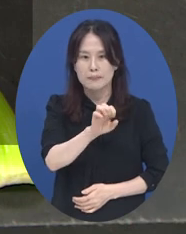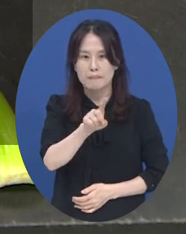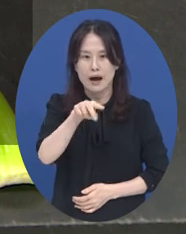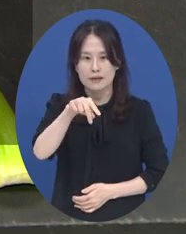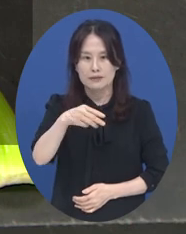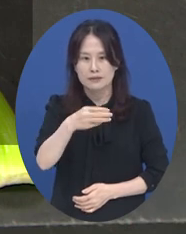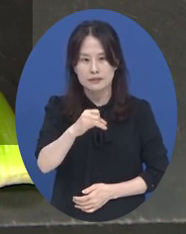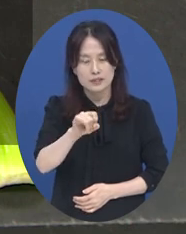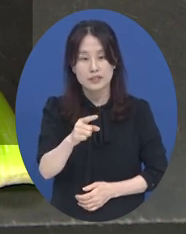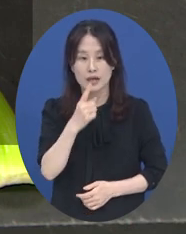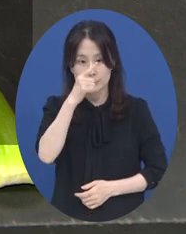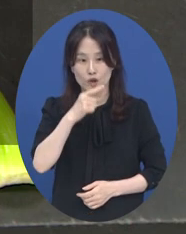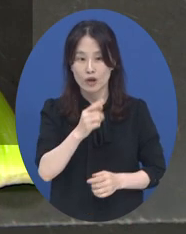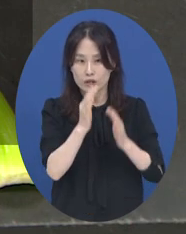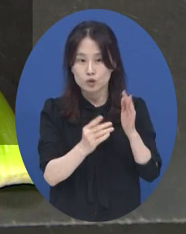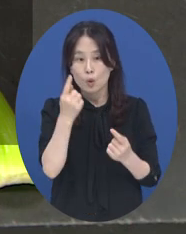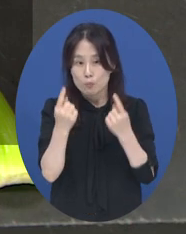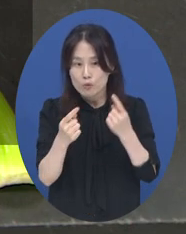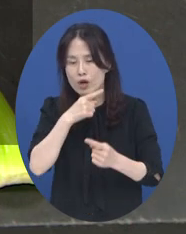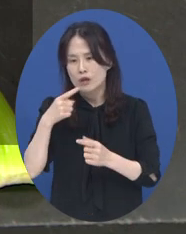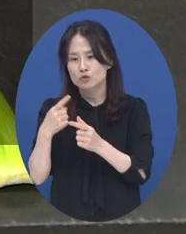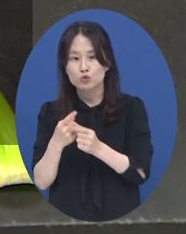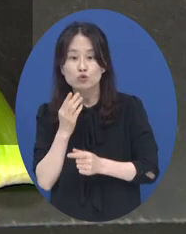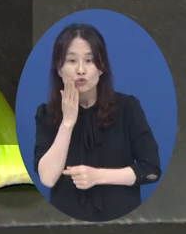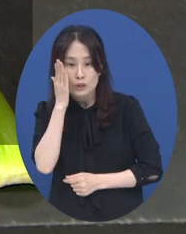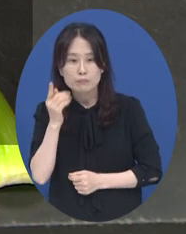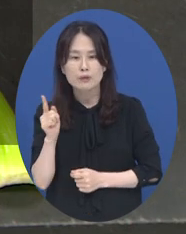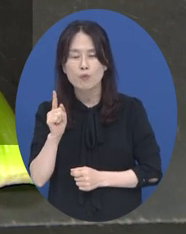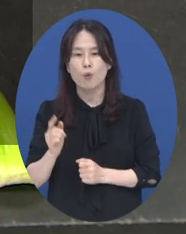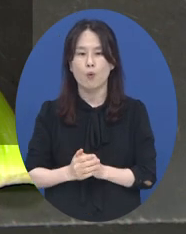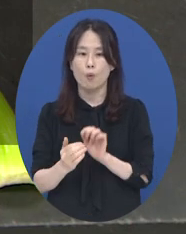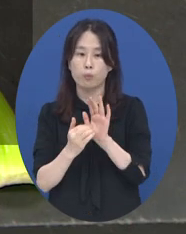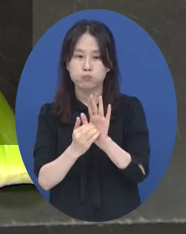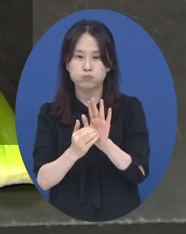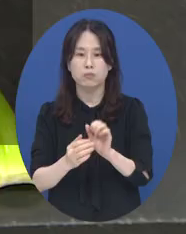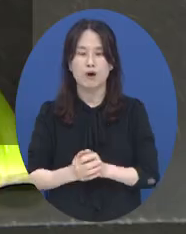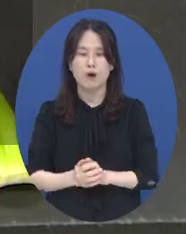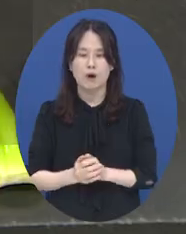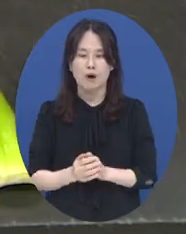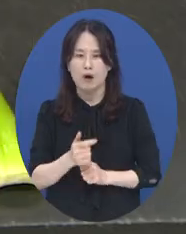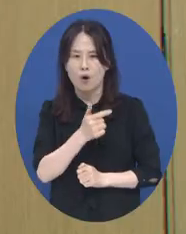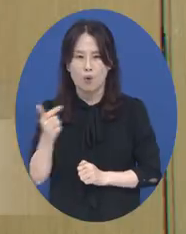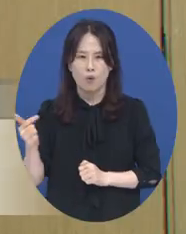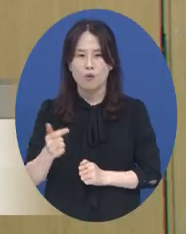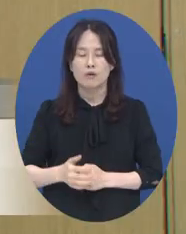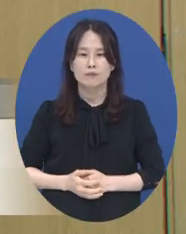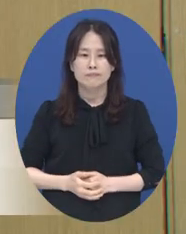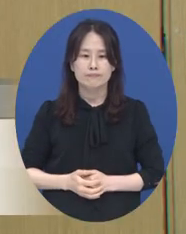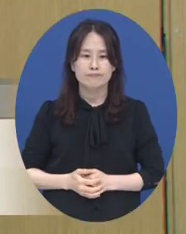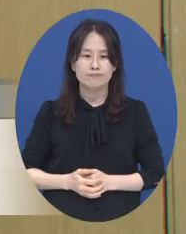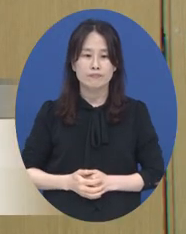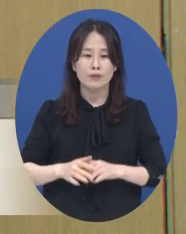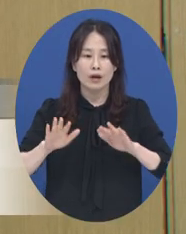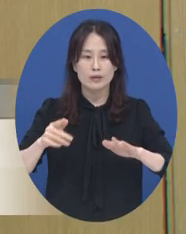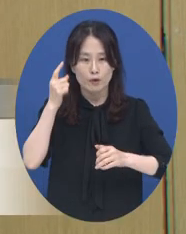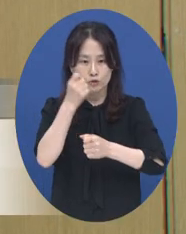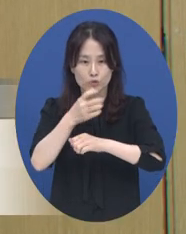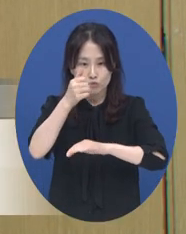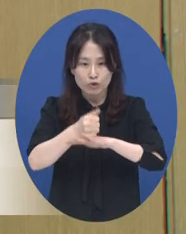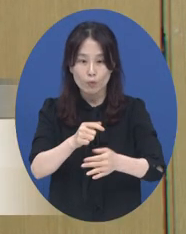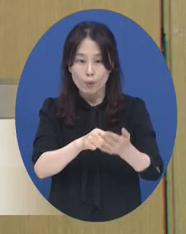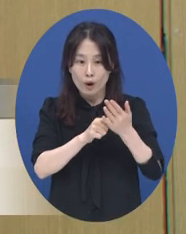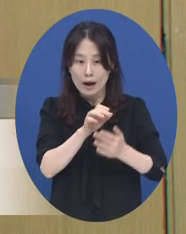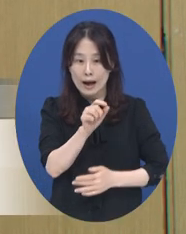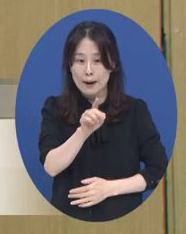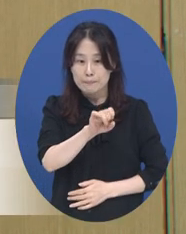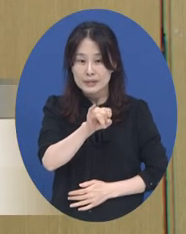주목받지 못했던 고춧잎이 항산화 물질 함유량이 월등히 높았습니다. 이번 연구 결과에서 나타난